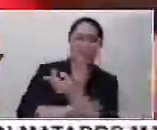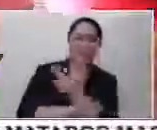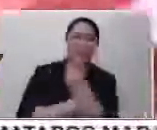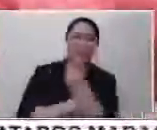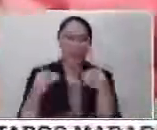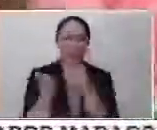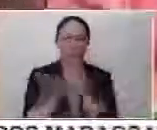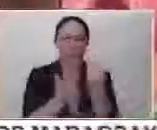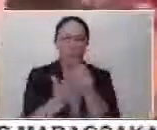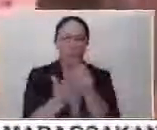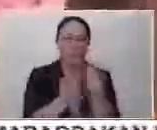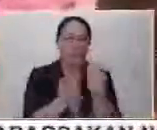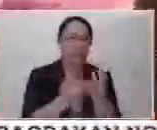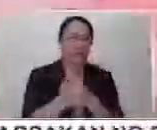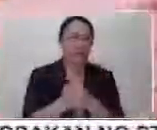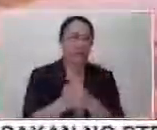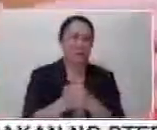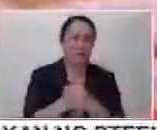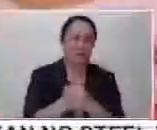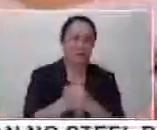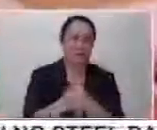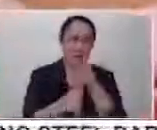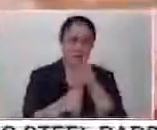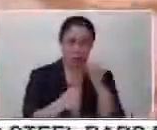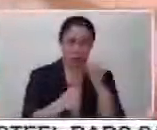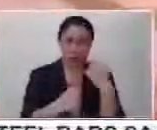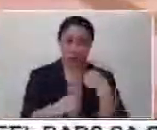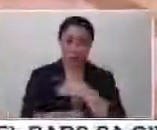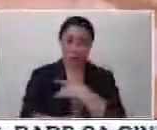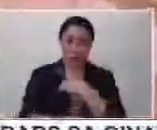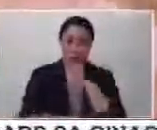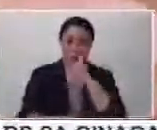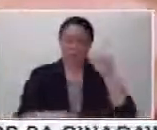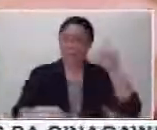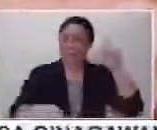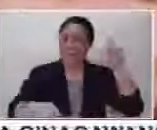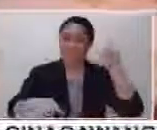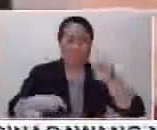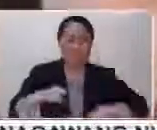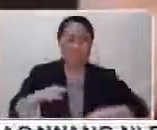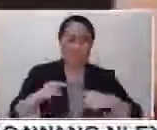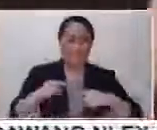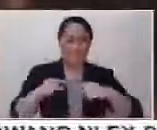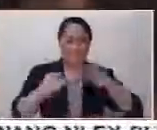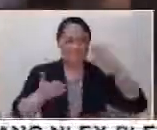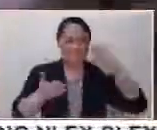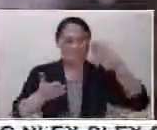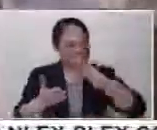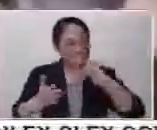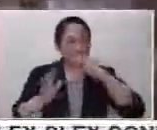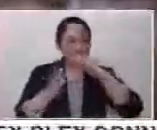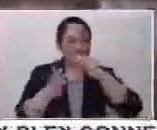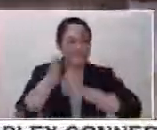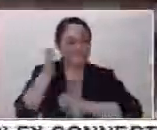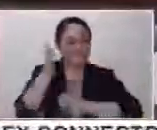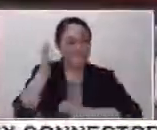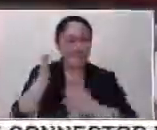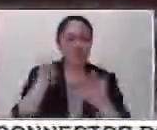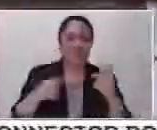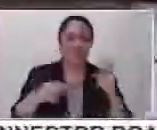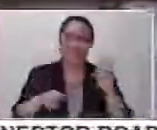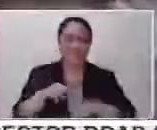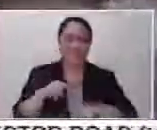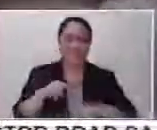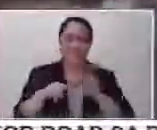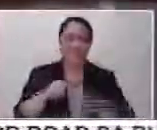po, Nanay Linda. So ngayon nga, sabi nga medyo matumal pa rin po yung bentahan ng baboy kahit nagbaba na sila ng presyo.